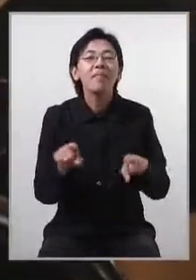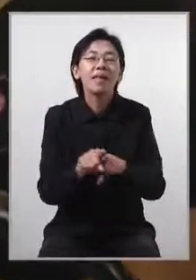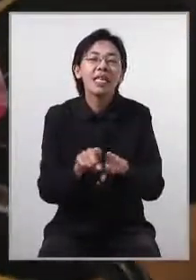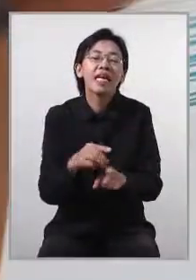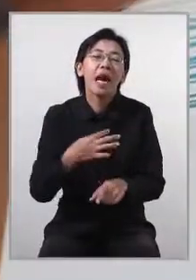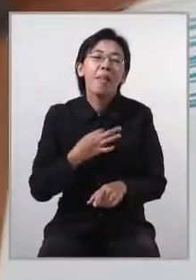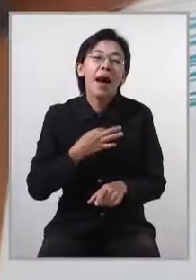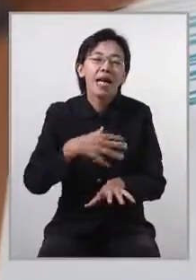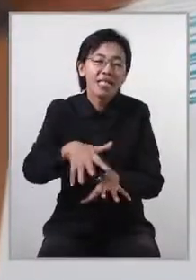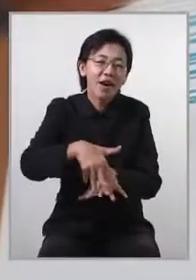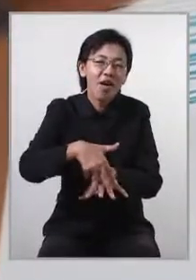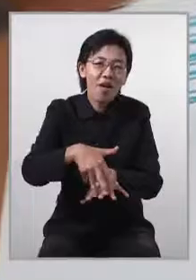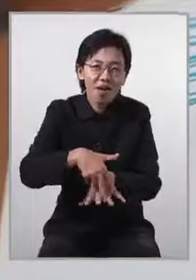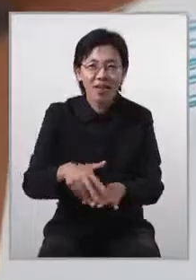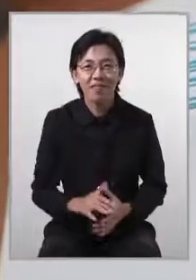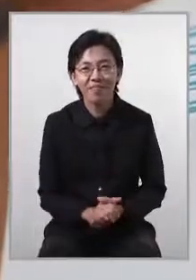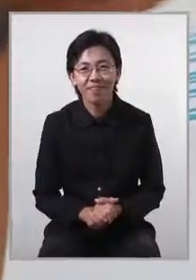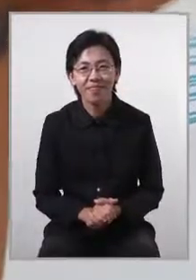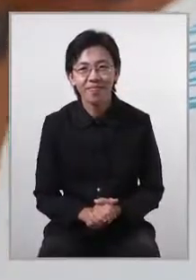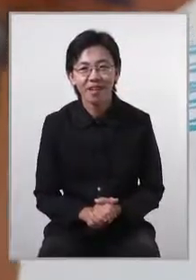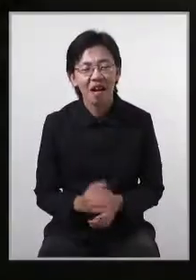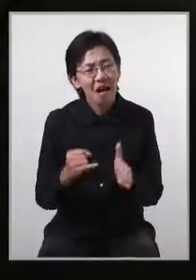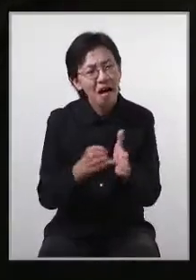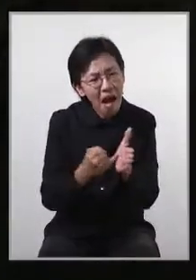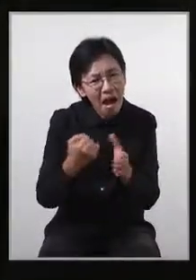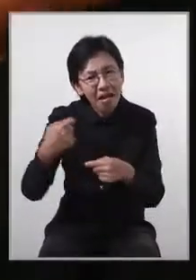ก ัน ง่ายหรือยาก